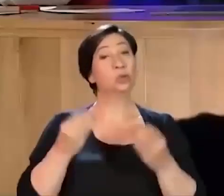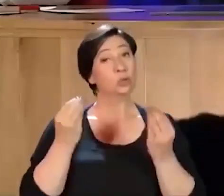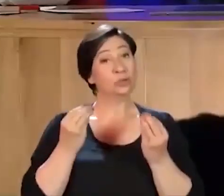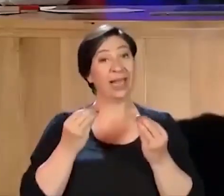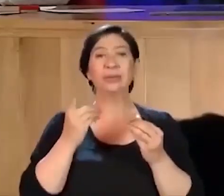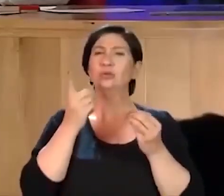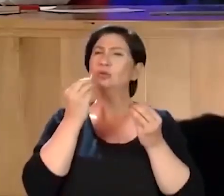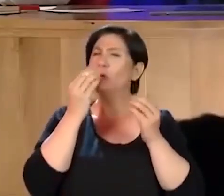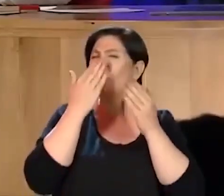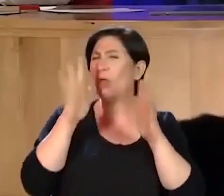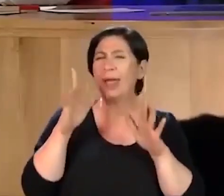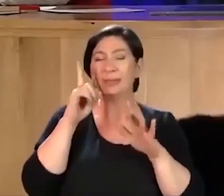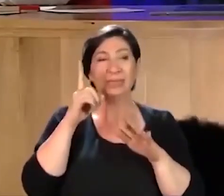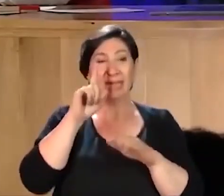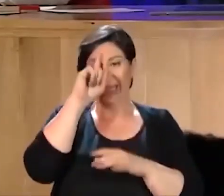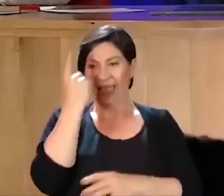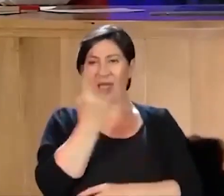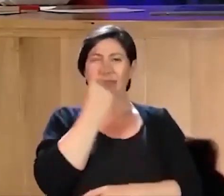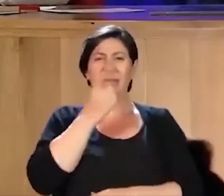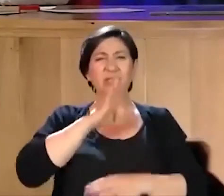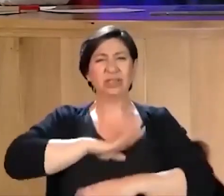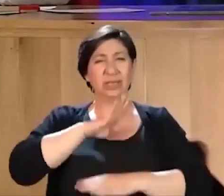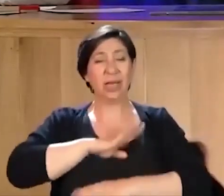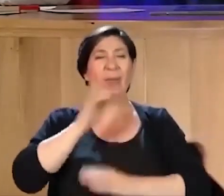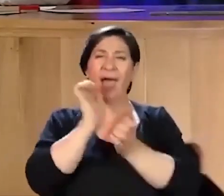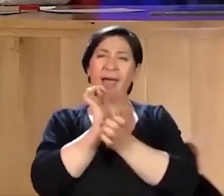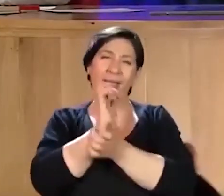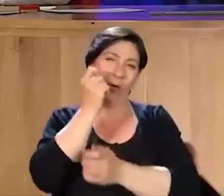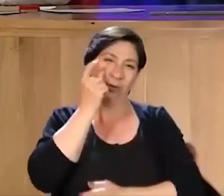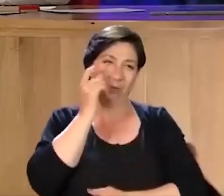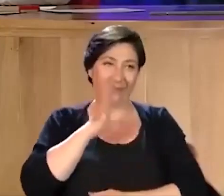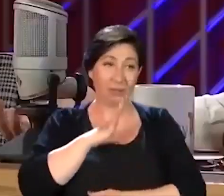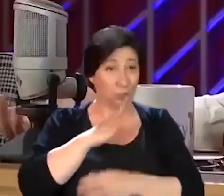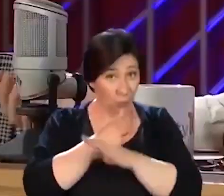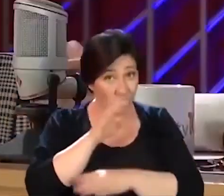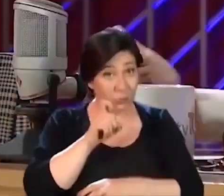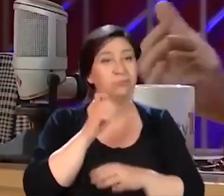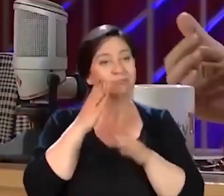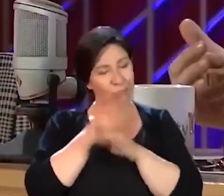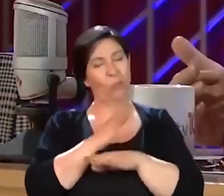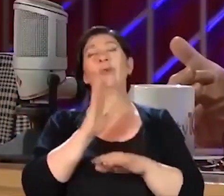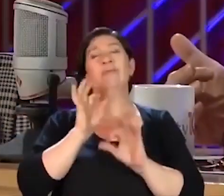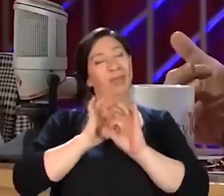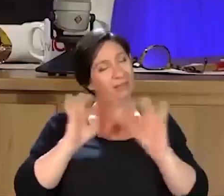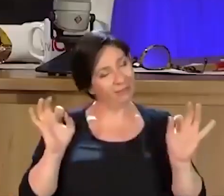Güzel ve çok saf bir hikaye var. Adam yalnızlığından şikayet ediyor ve bir aile özlemi çekiyor. Çok doğru mu? Çok ha? Doğru.